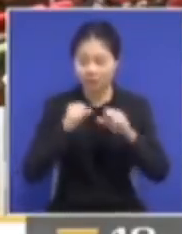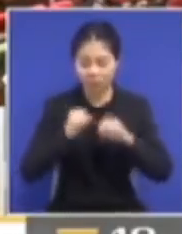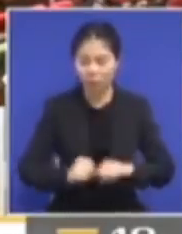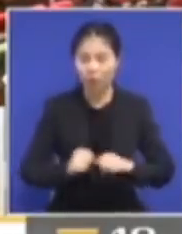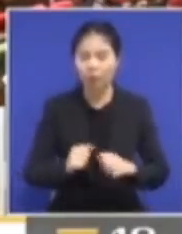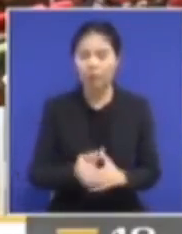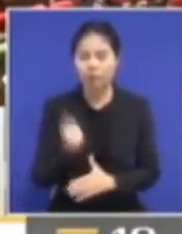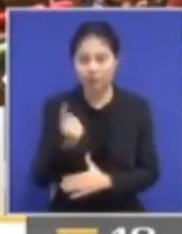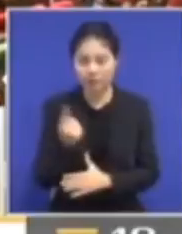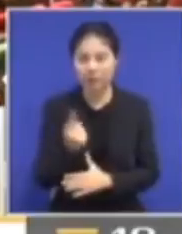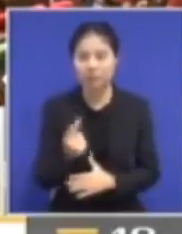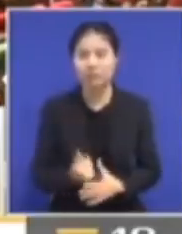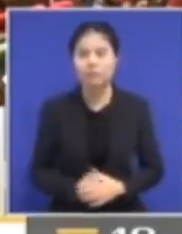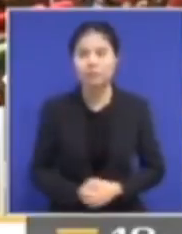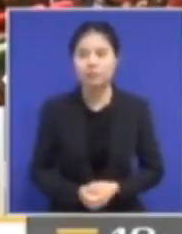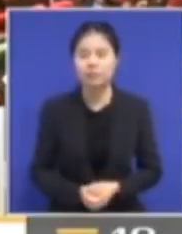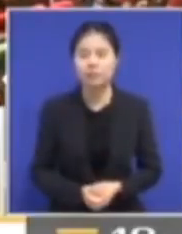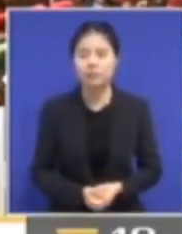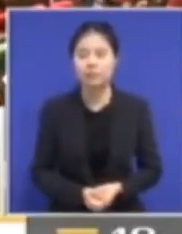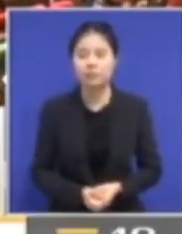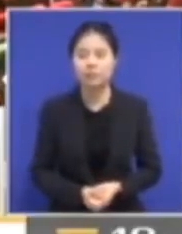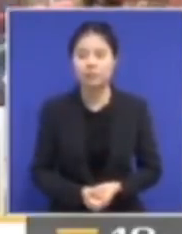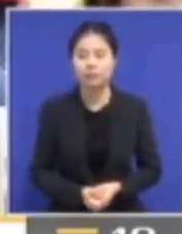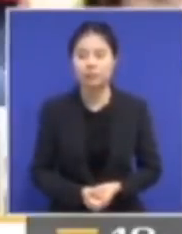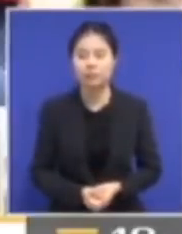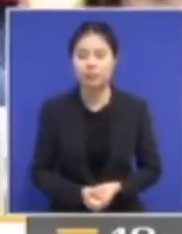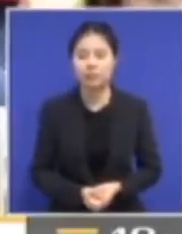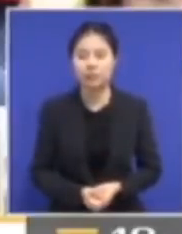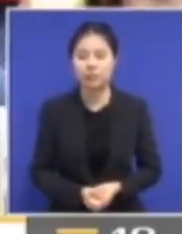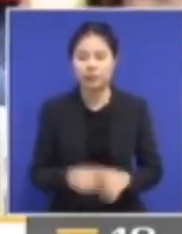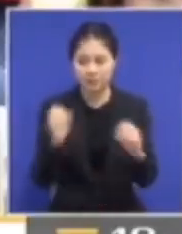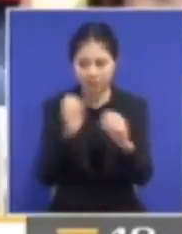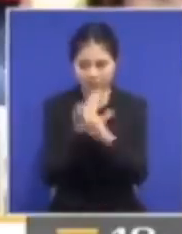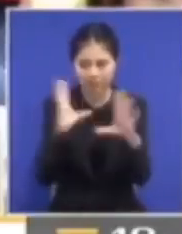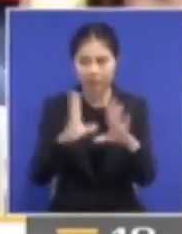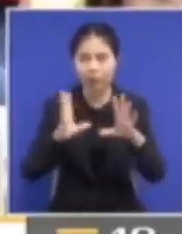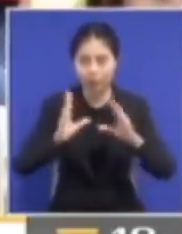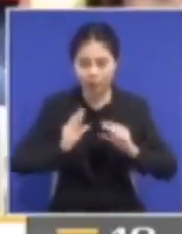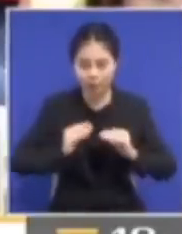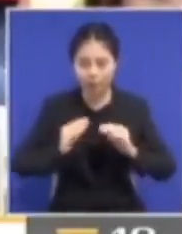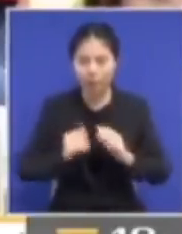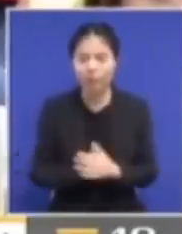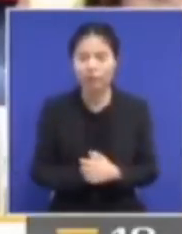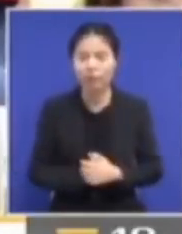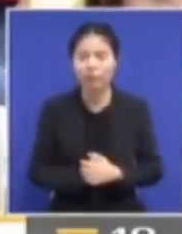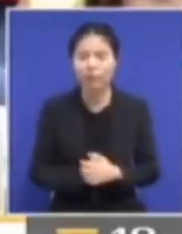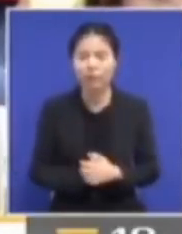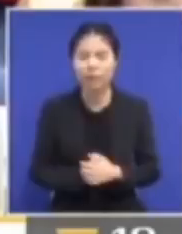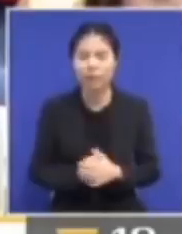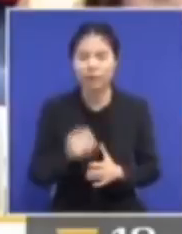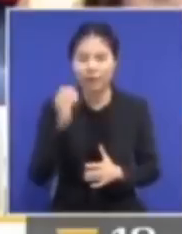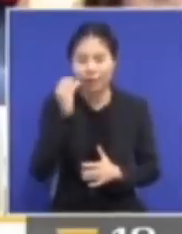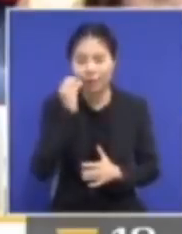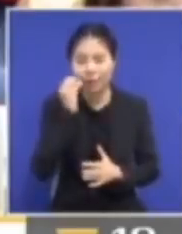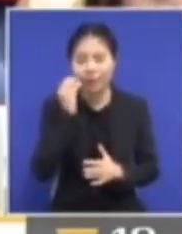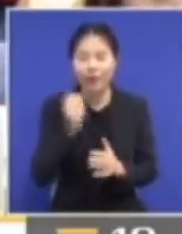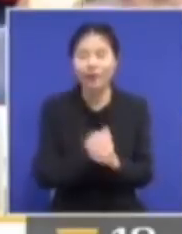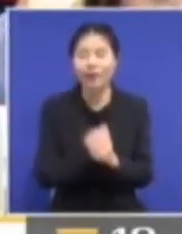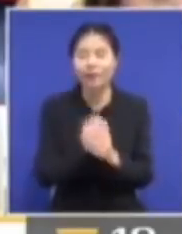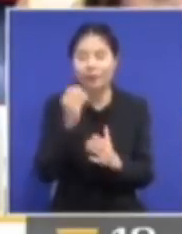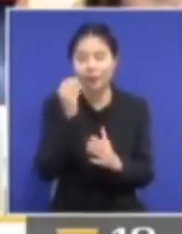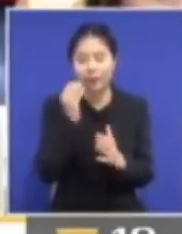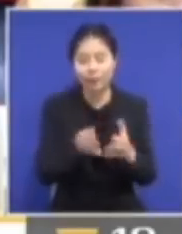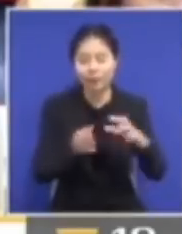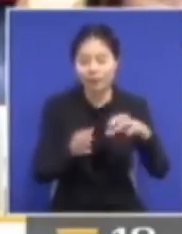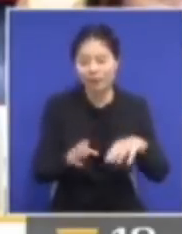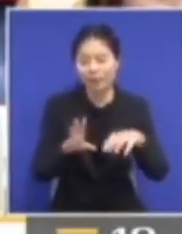ว่ากัน ยืนยัน เรื่องความรับผิดนะฮะ ครับก็ชัดเจนก็รับสารภาพอยู่แล้วว่าตั้งอยู่ในค่ายทหารถูกไหม ยุติครับแล้วก ็รับสาร